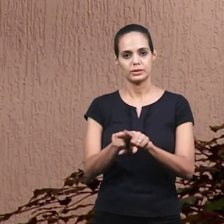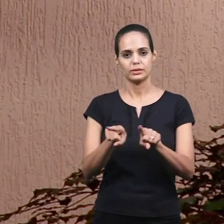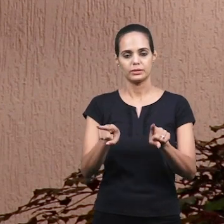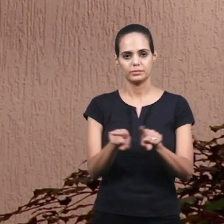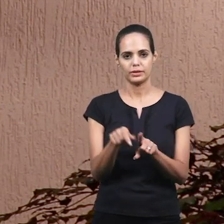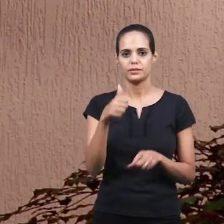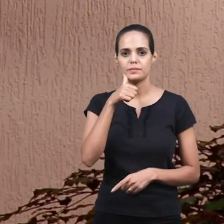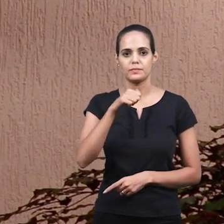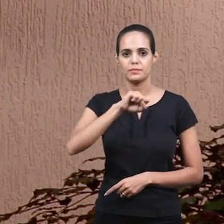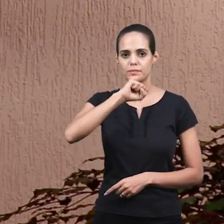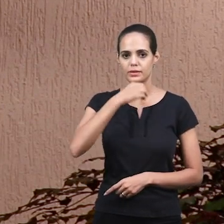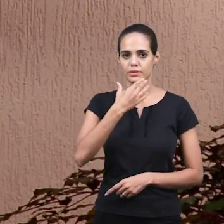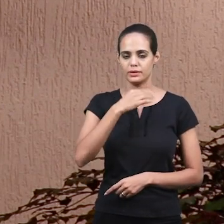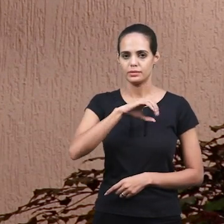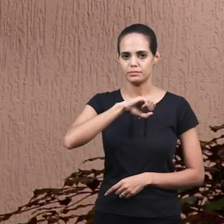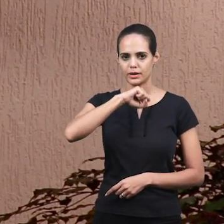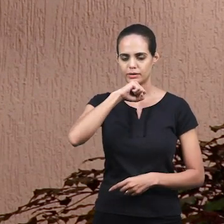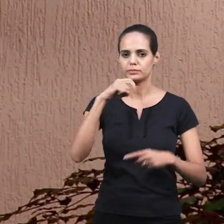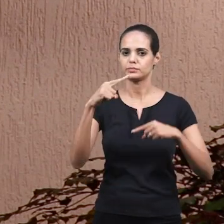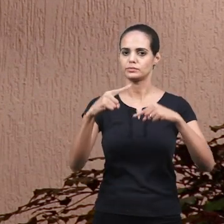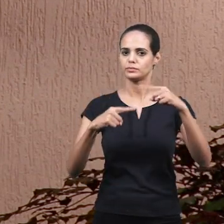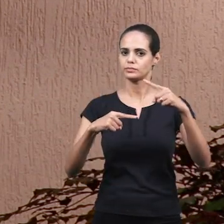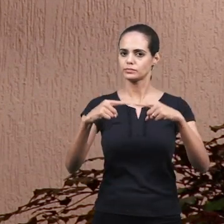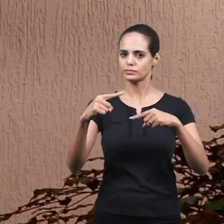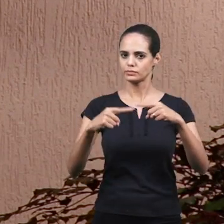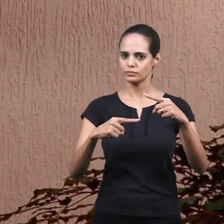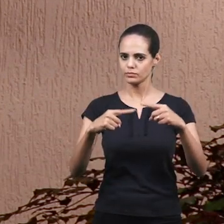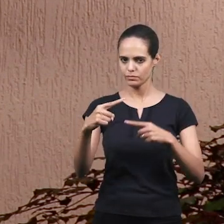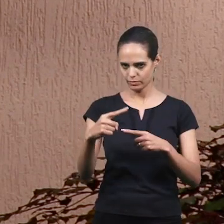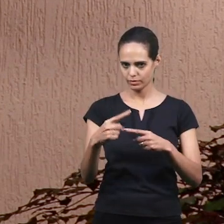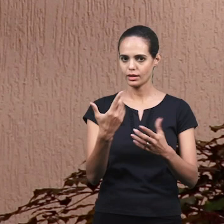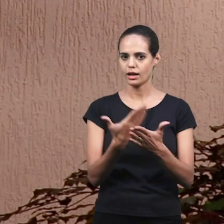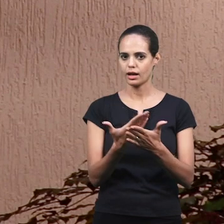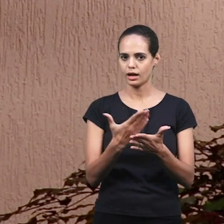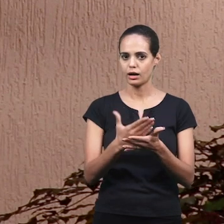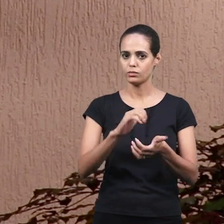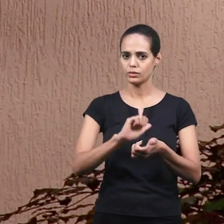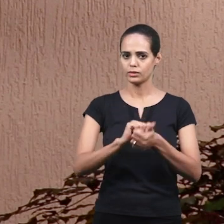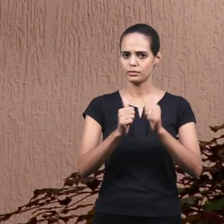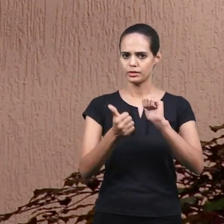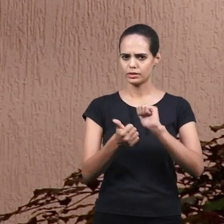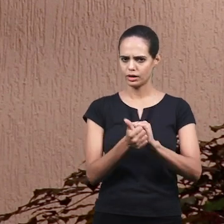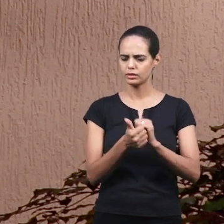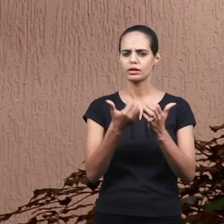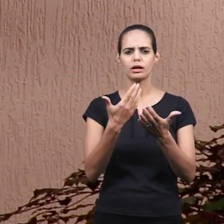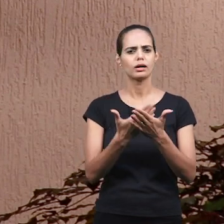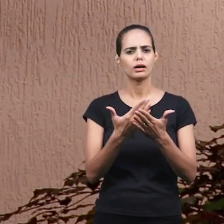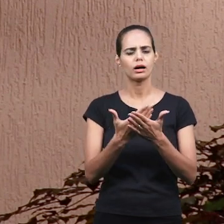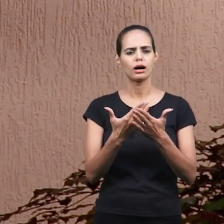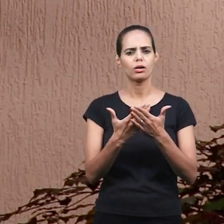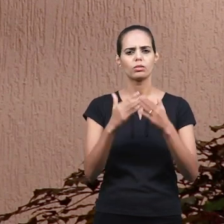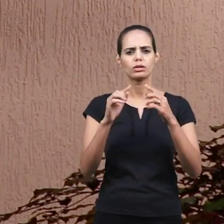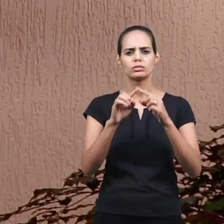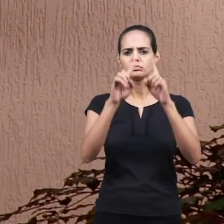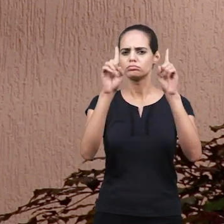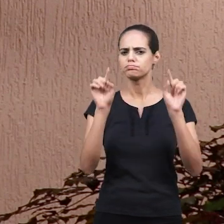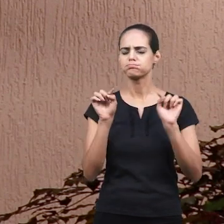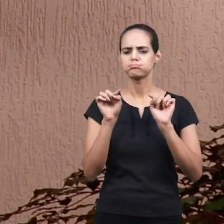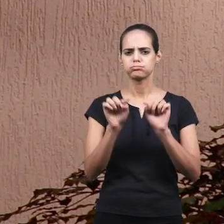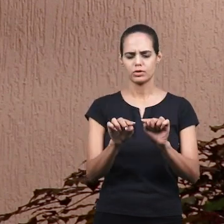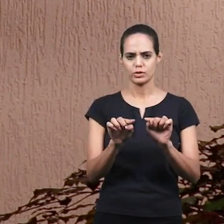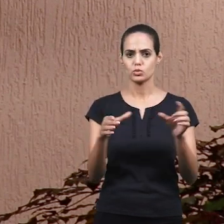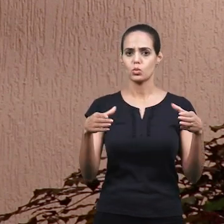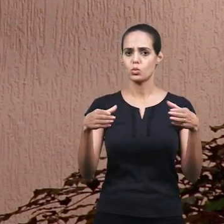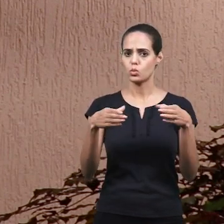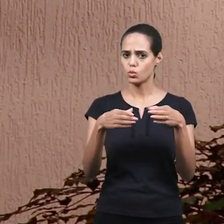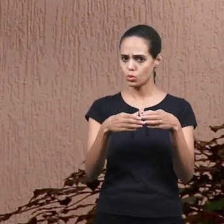parents. Ce matériel sont des études adaptées, sont des études préparées par